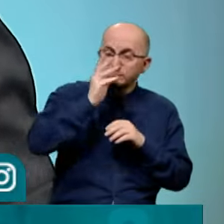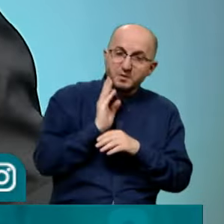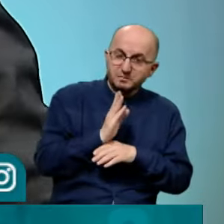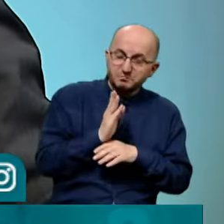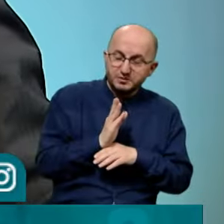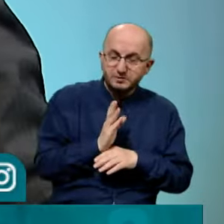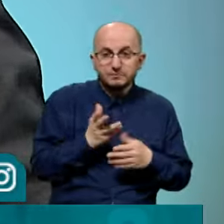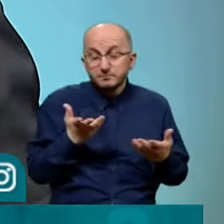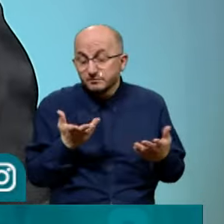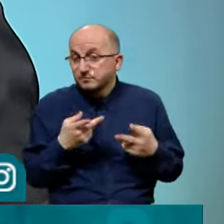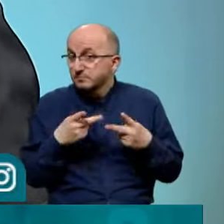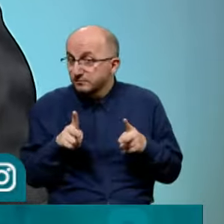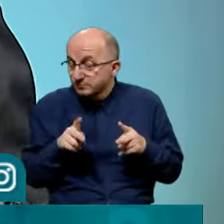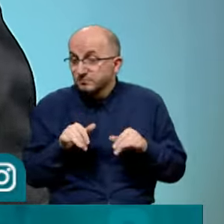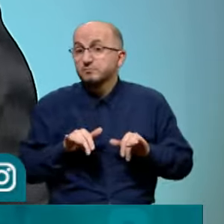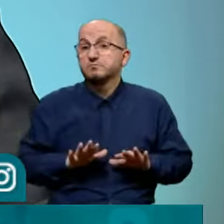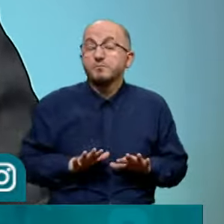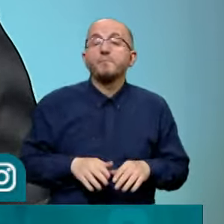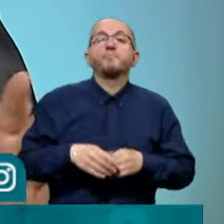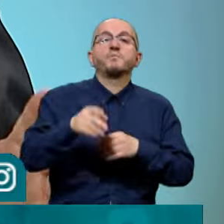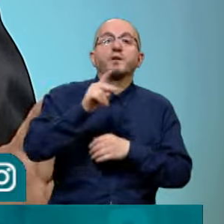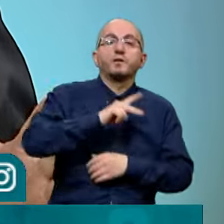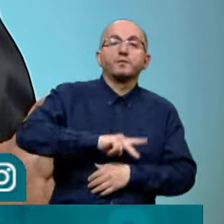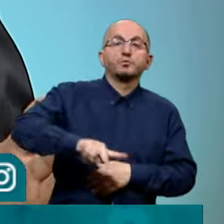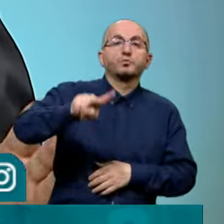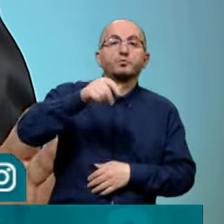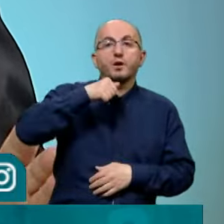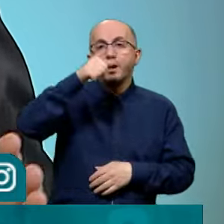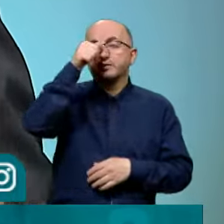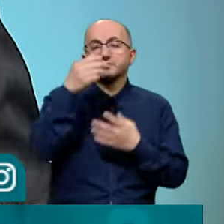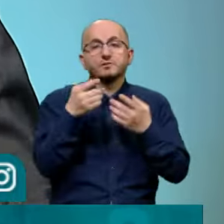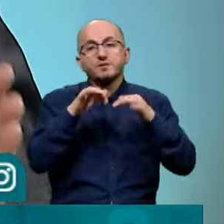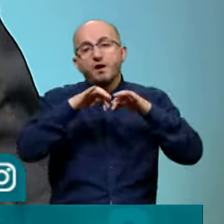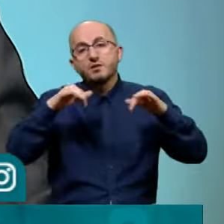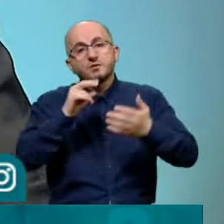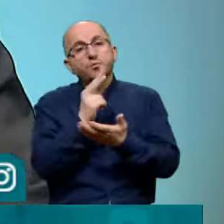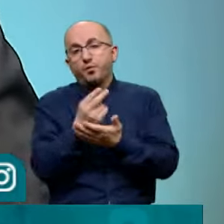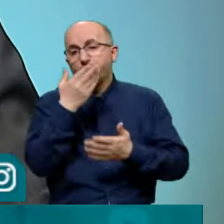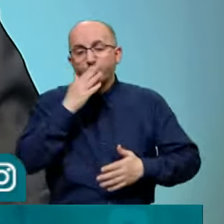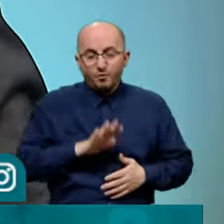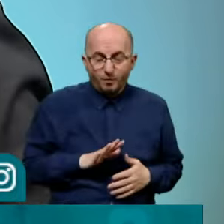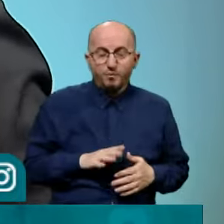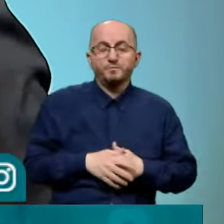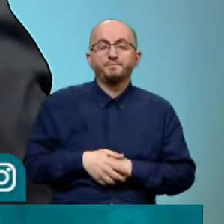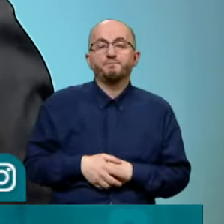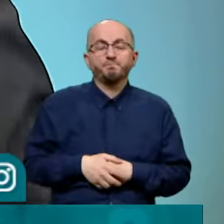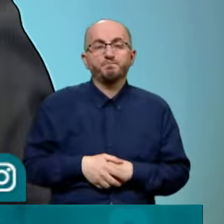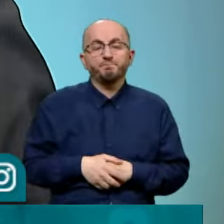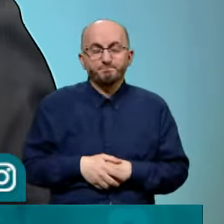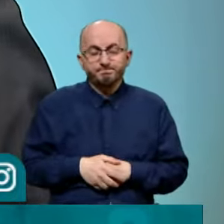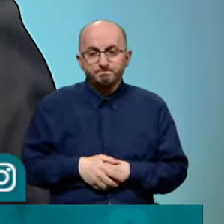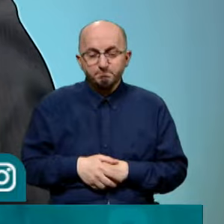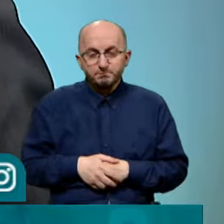böyledir. Yani bu seferilikte haccın ayrı bir hükmü yok. Evet. Hac da sefer meselesidir. O